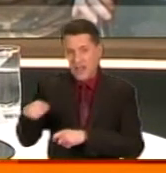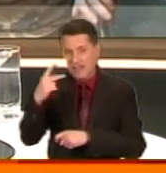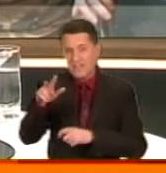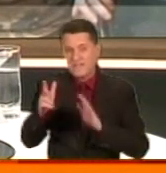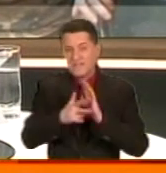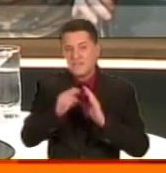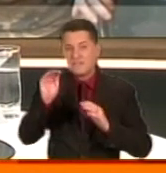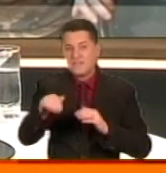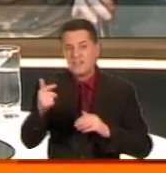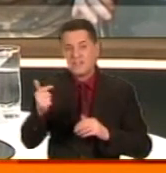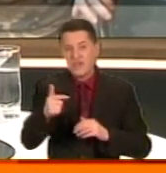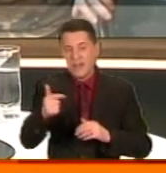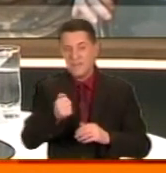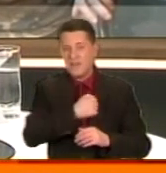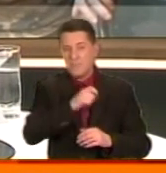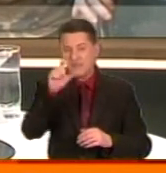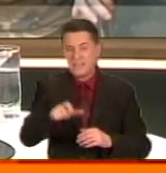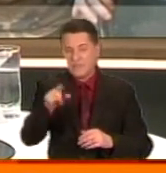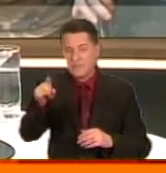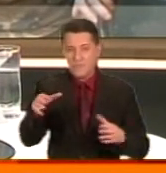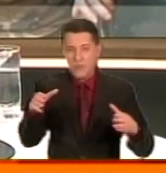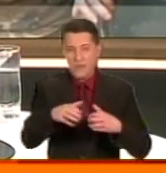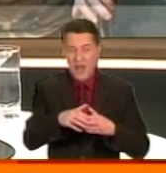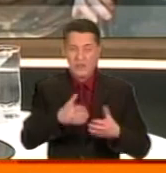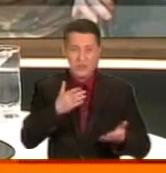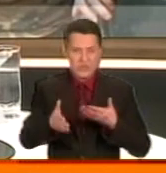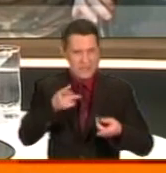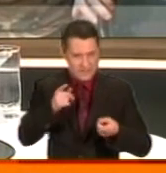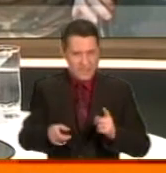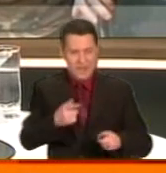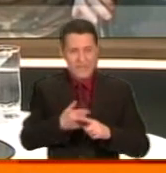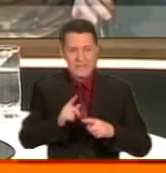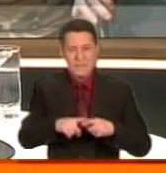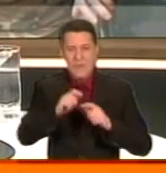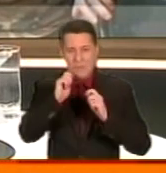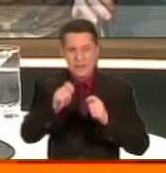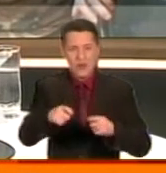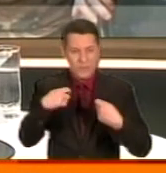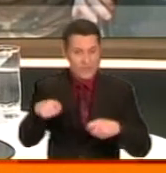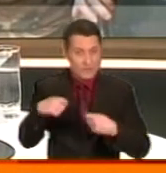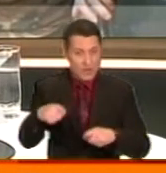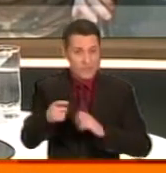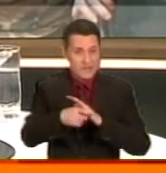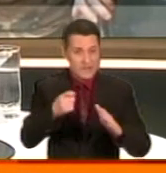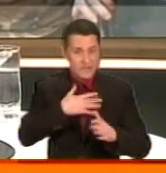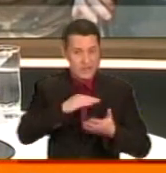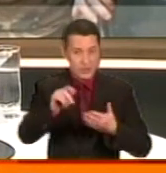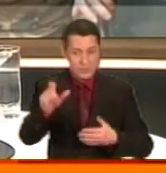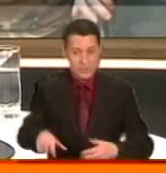тисяч гривень бійцеві з його ж бригади. Чи справді волонтерськими подарунками торгують, як на базарі, дізнавалася Юлія